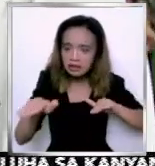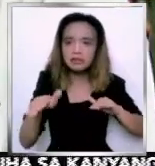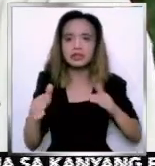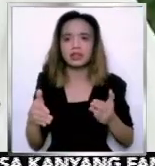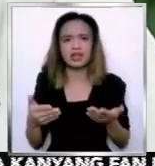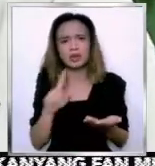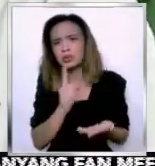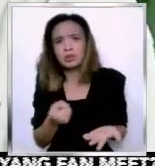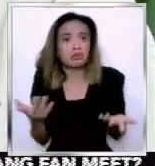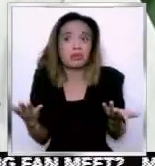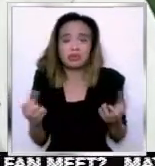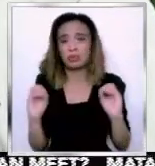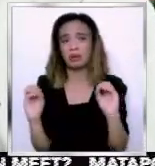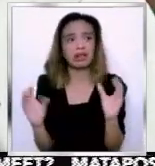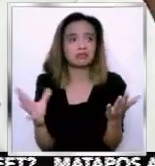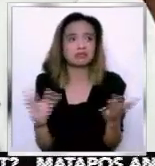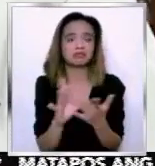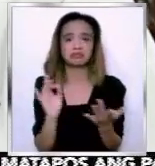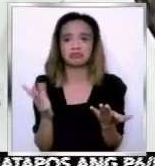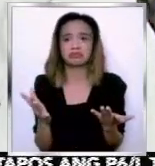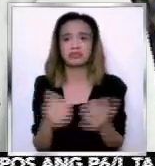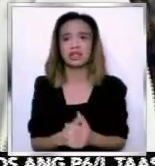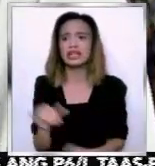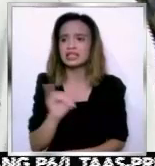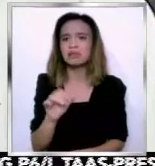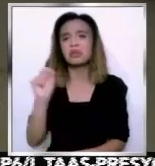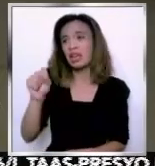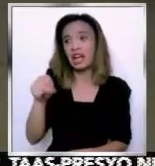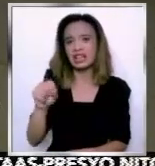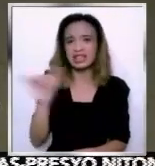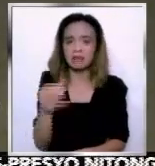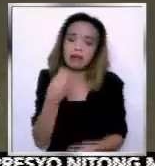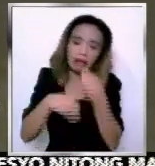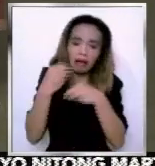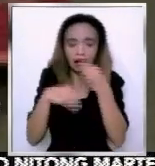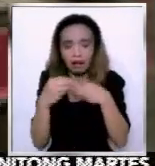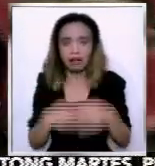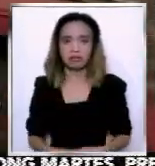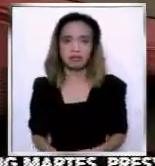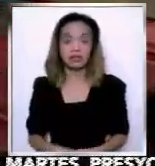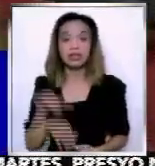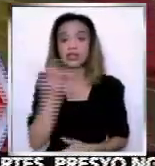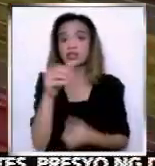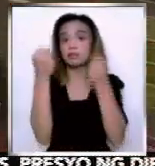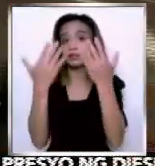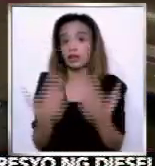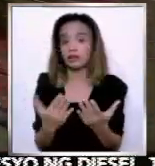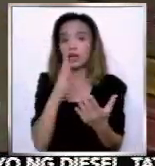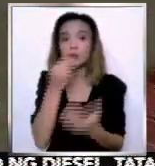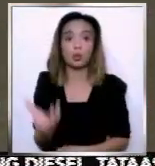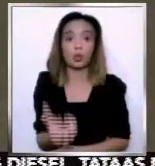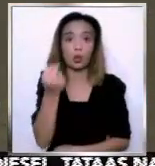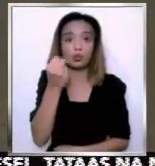utsuyin talaga eh. Saga na lang talaga. Parang pangkain-kain na lang. Bukod sa mga driver at operator ng mga pampublikong jeep